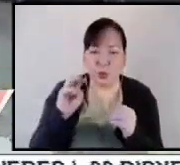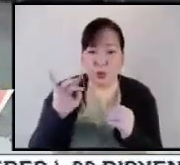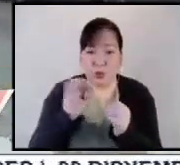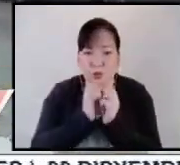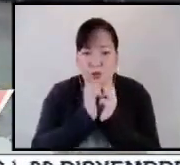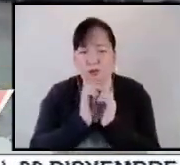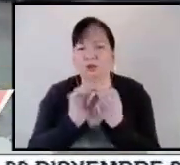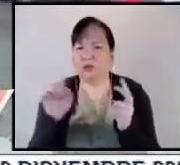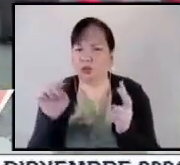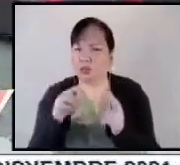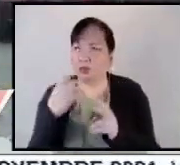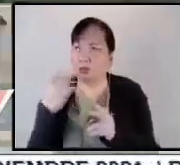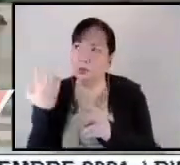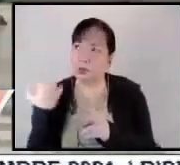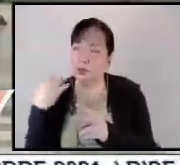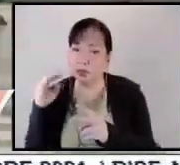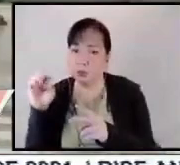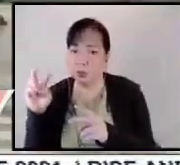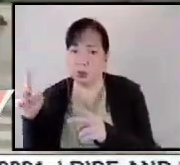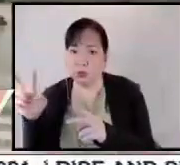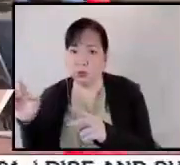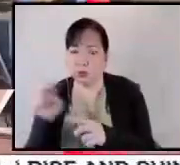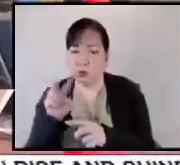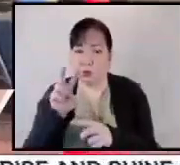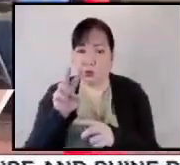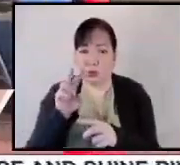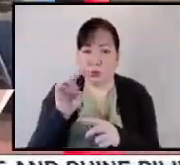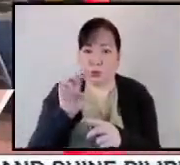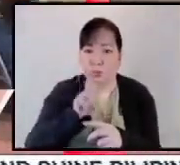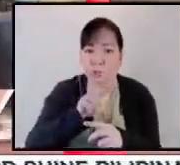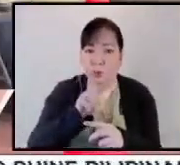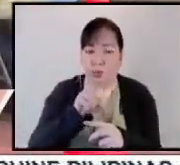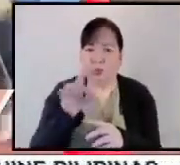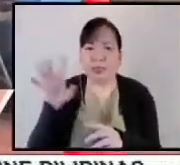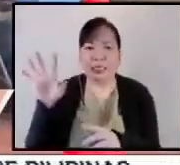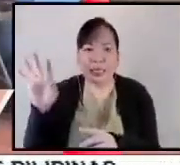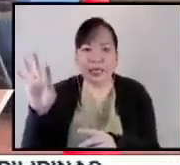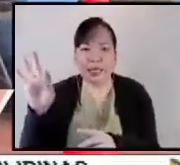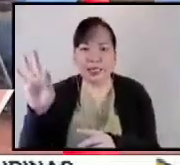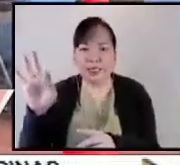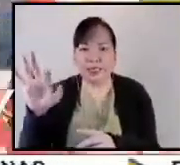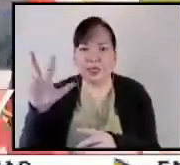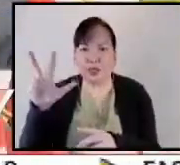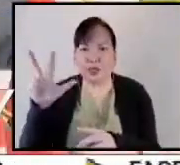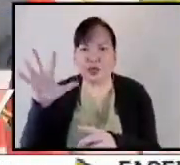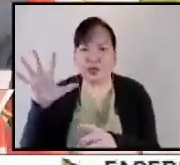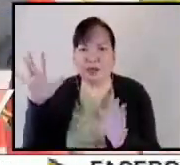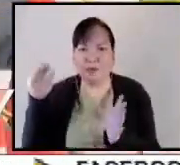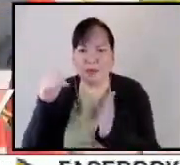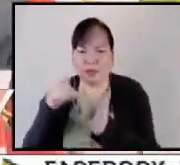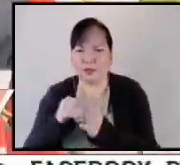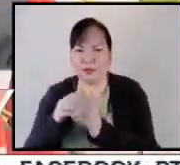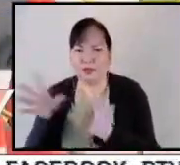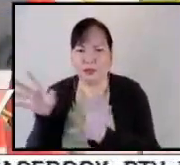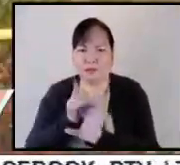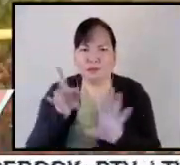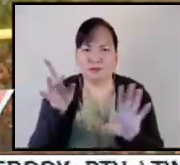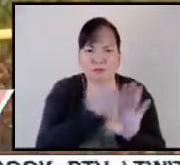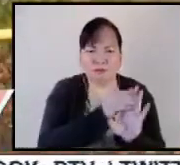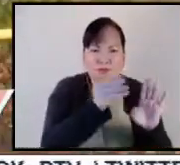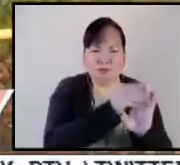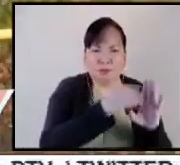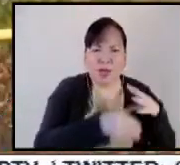28, higit 935,000 ang daily average daily COVID-19 cases na naidaragdag